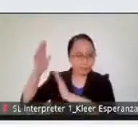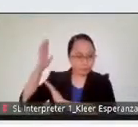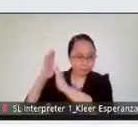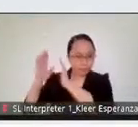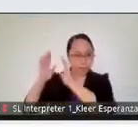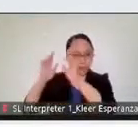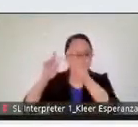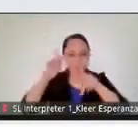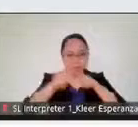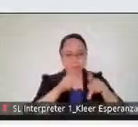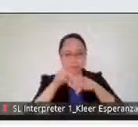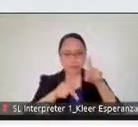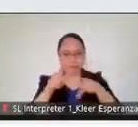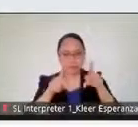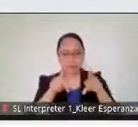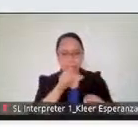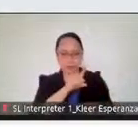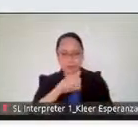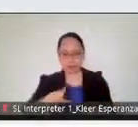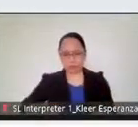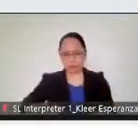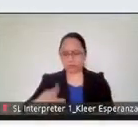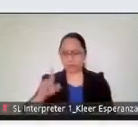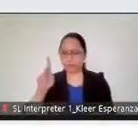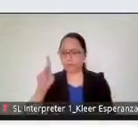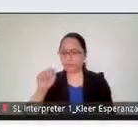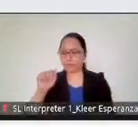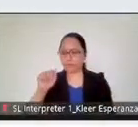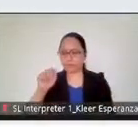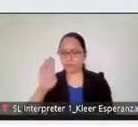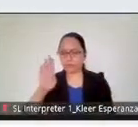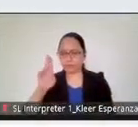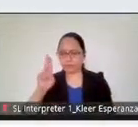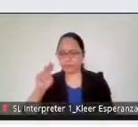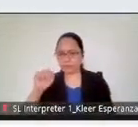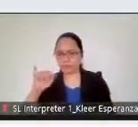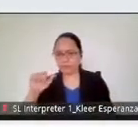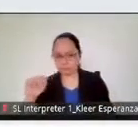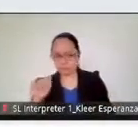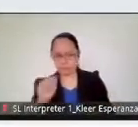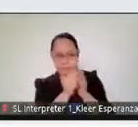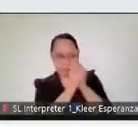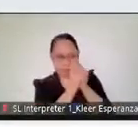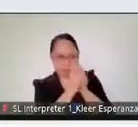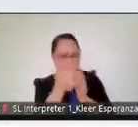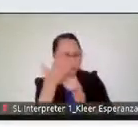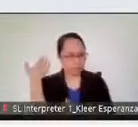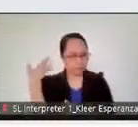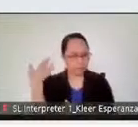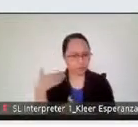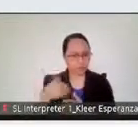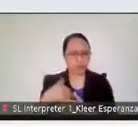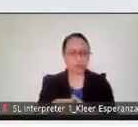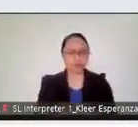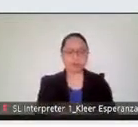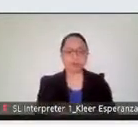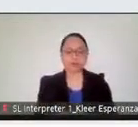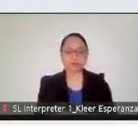Ay paliwat kindan. At o at kaysan ay wada ita at ayan